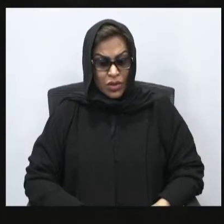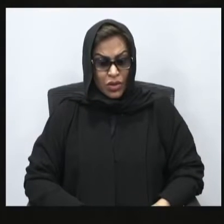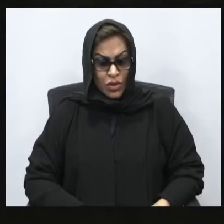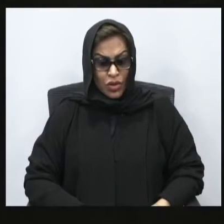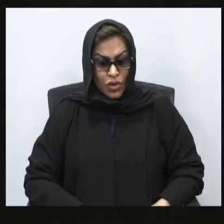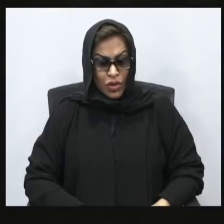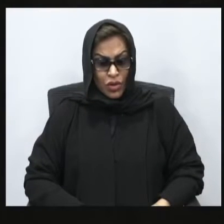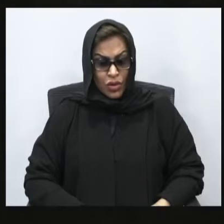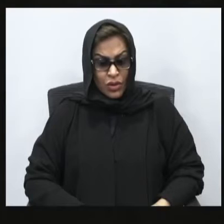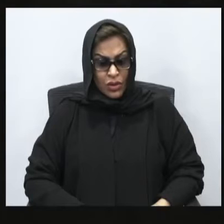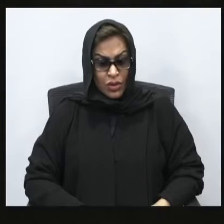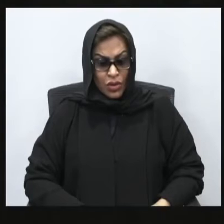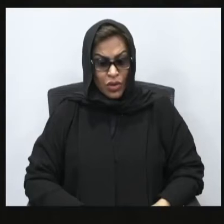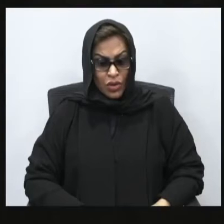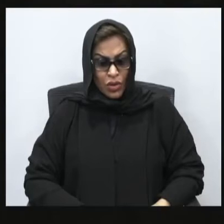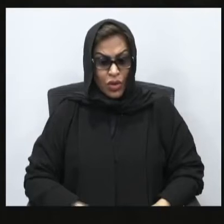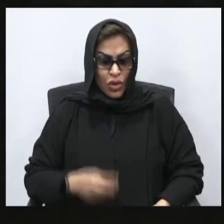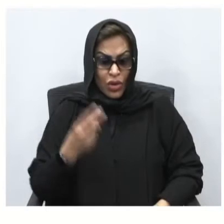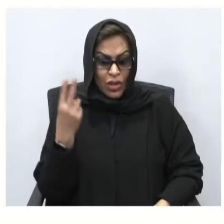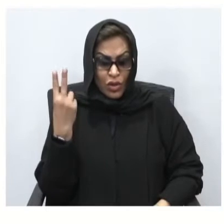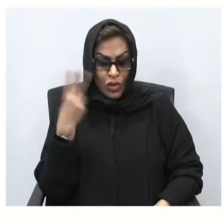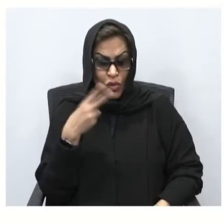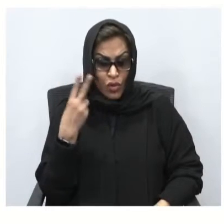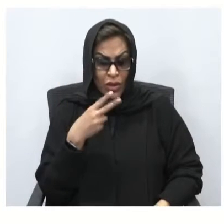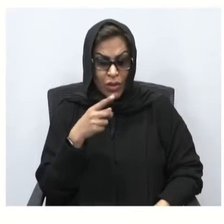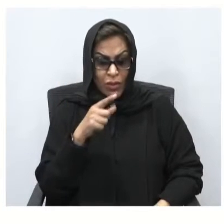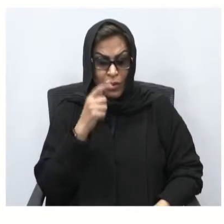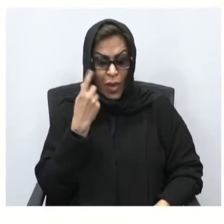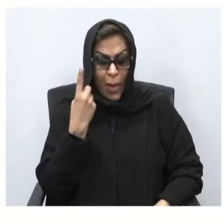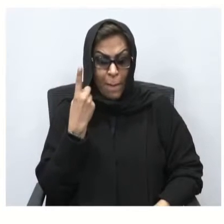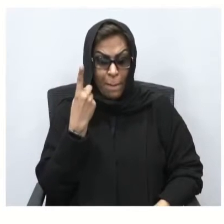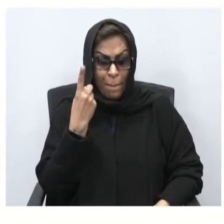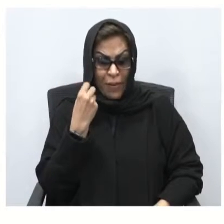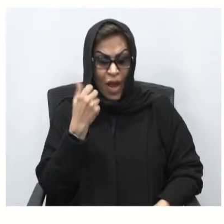كان مساحه السطح الاجمالي للانبوب